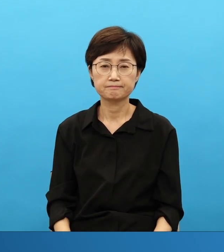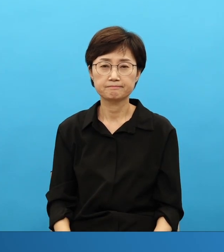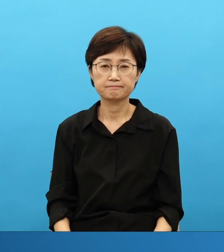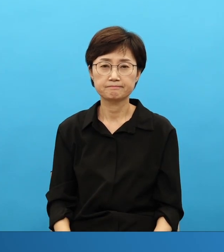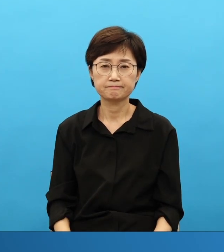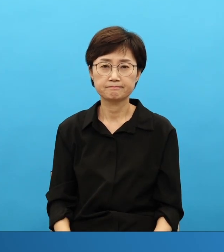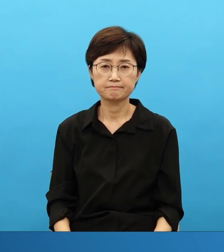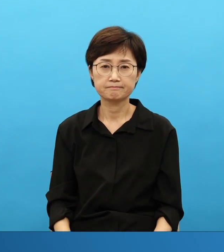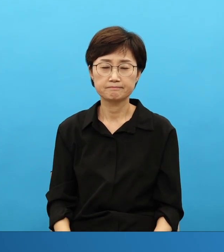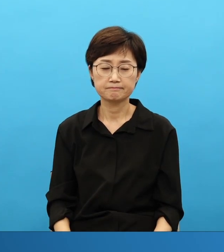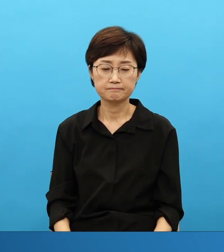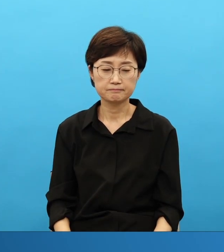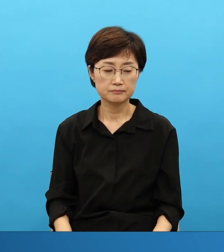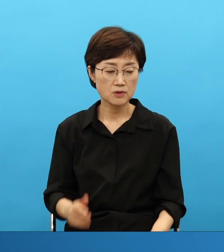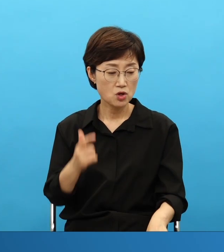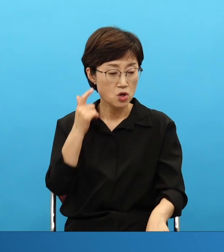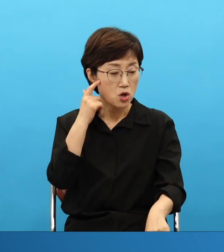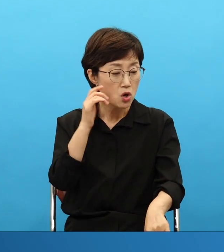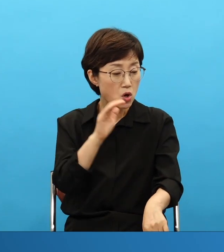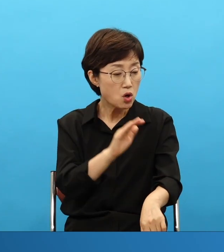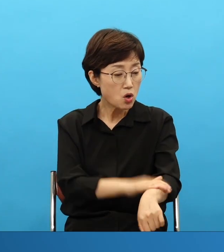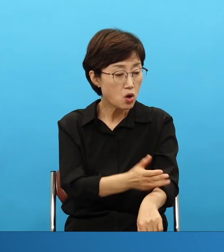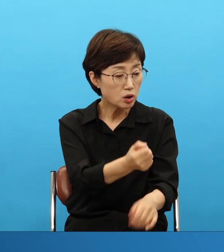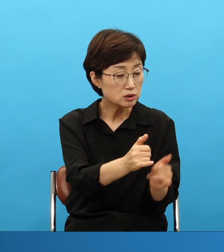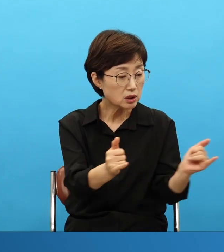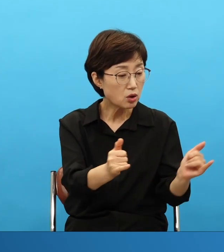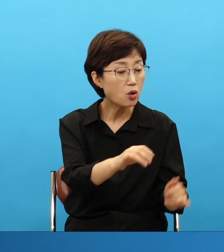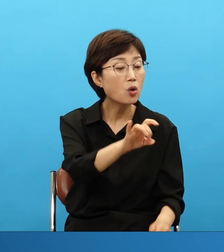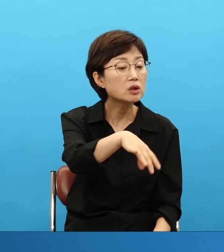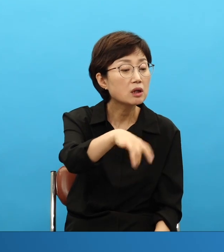말씀 혜 있는가 어